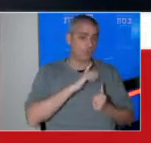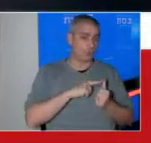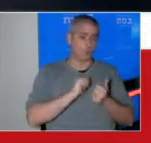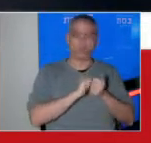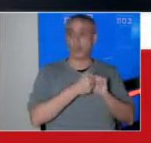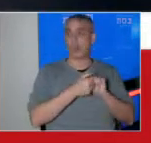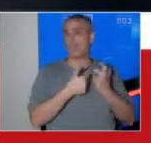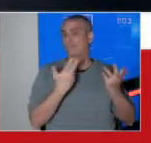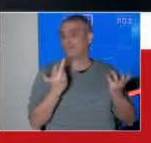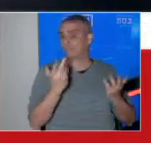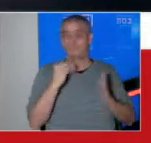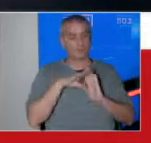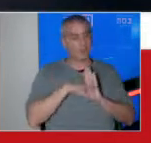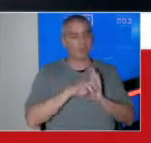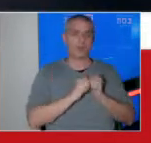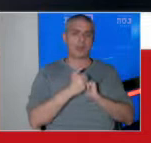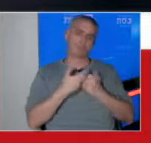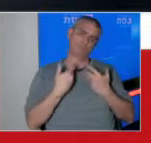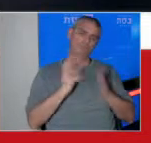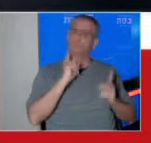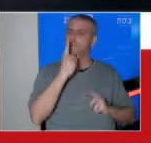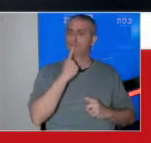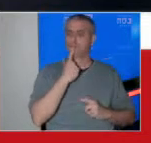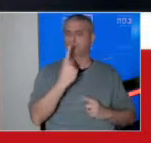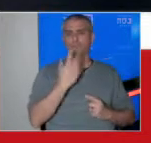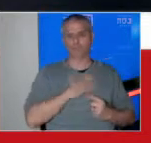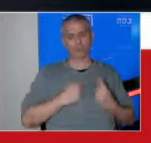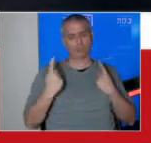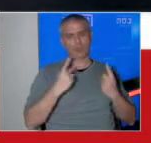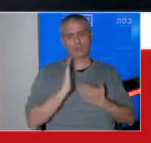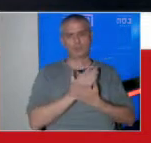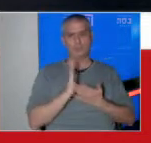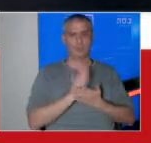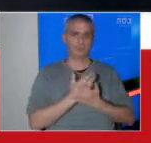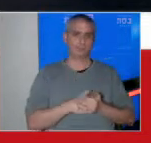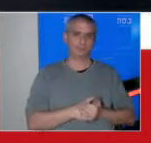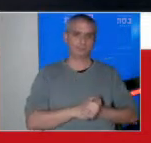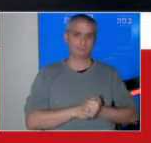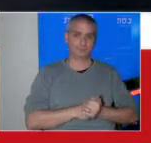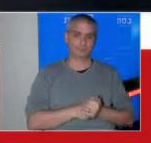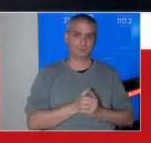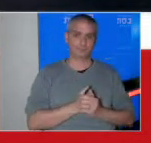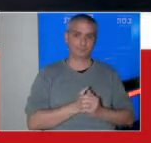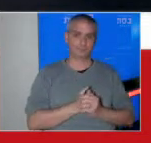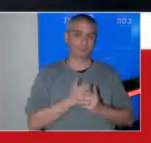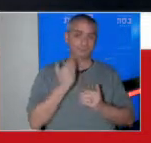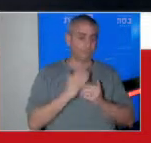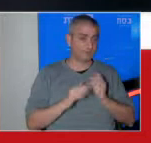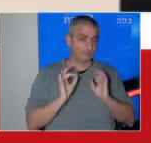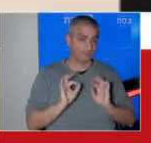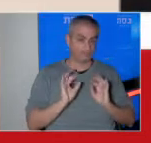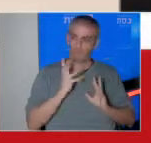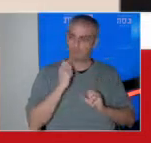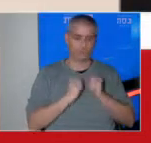או באיזושהי התנאיה, או שצריך לפתוח את זה, וכל אחד יעשה את השיקולים שלו. תראה, בסוף ברמה הפרקטית